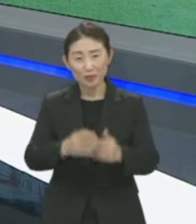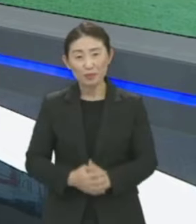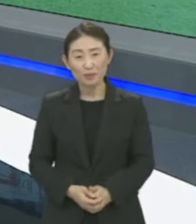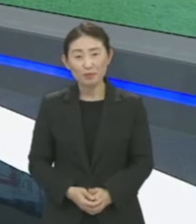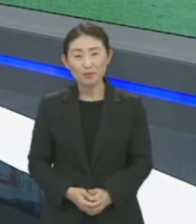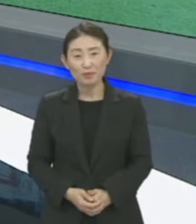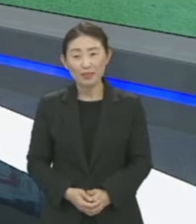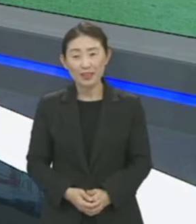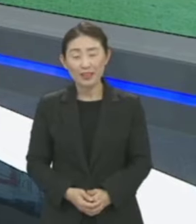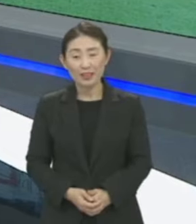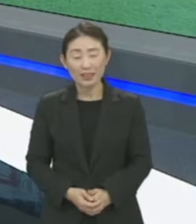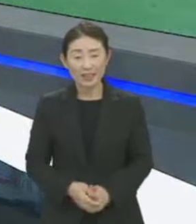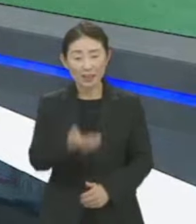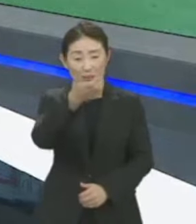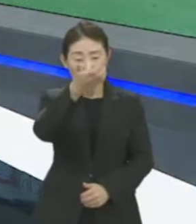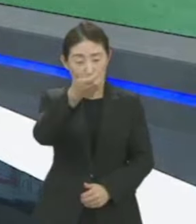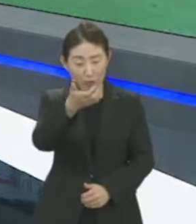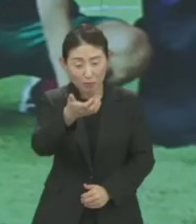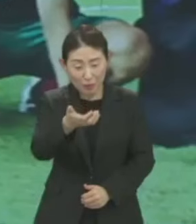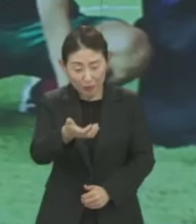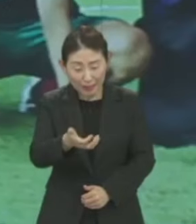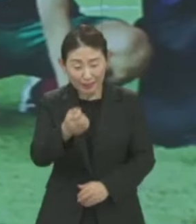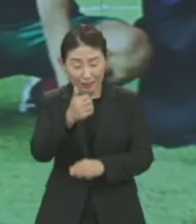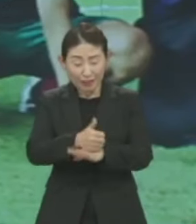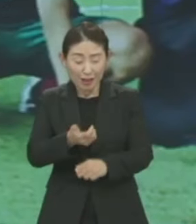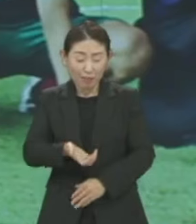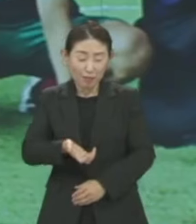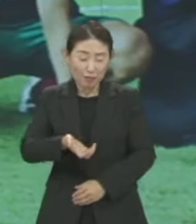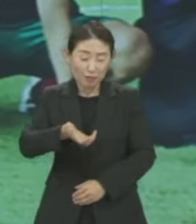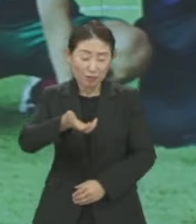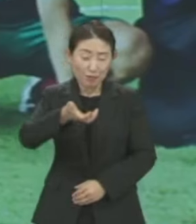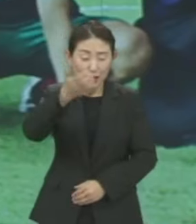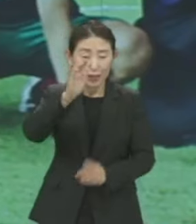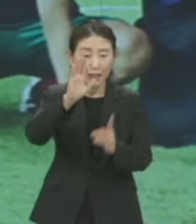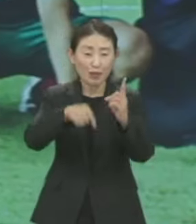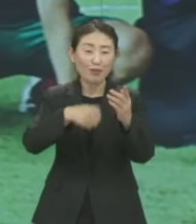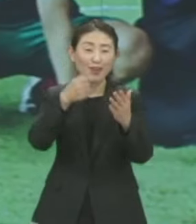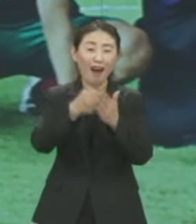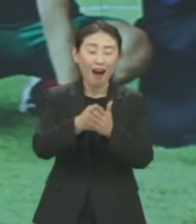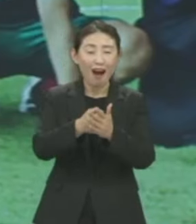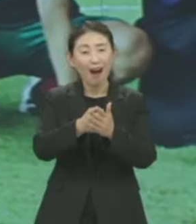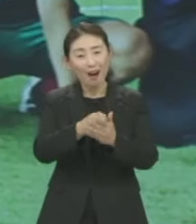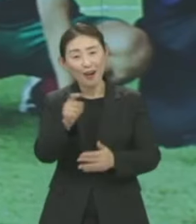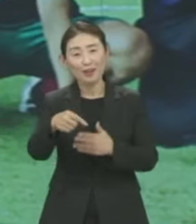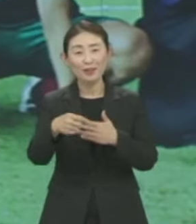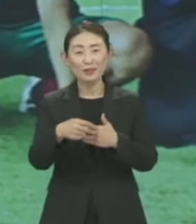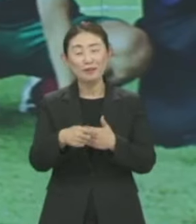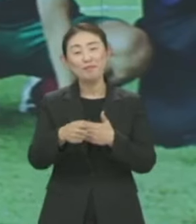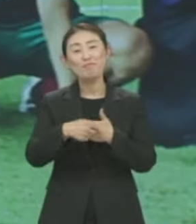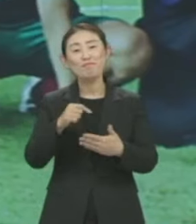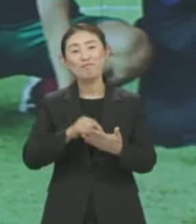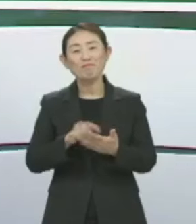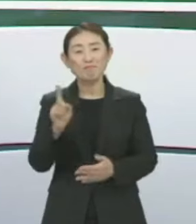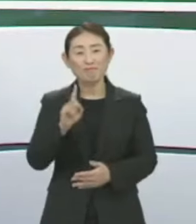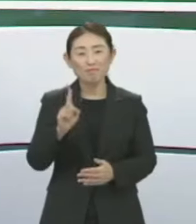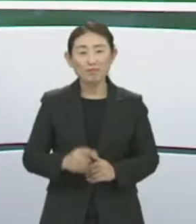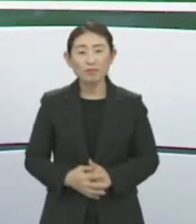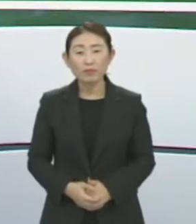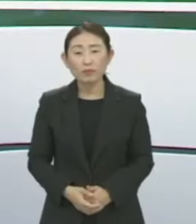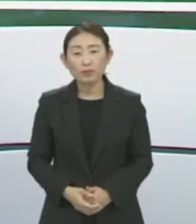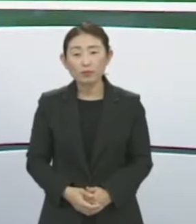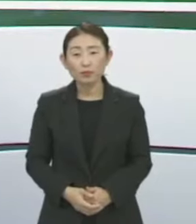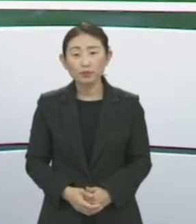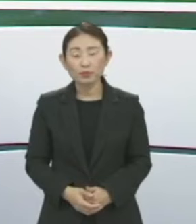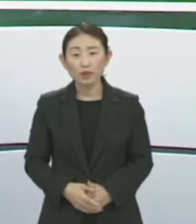그야말로 천신 만고 끝에 어낸 잘리니만큼 가해가 남다를 것 같은데요 한 말씀 부탁드립니다네 뭐